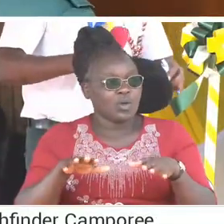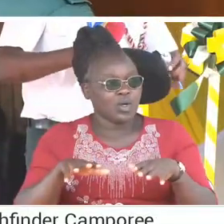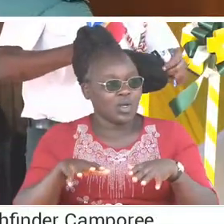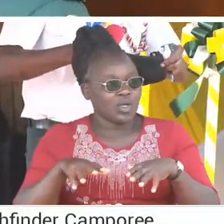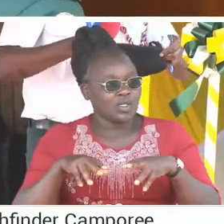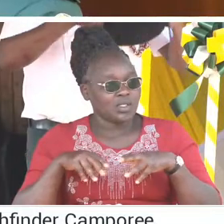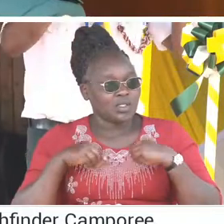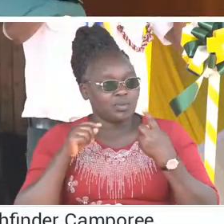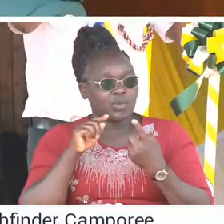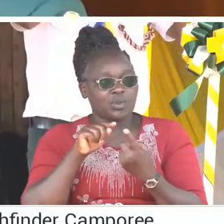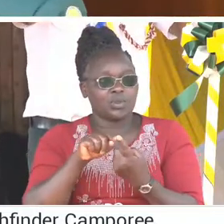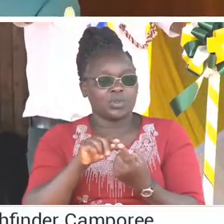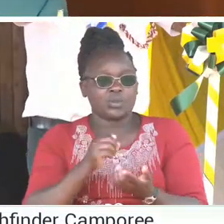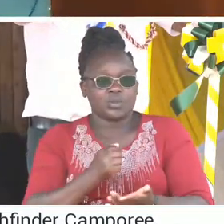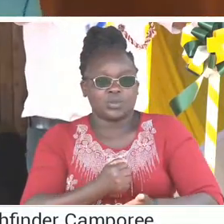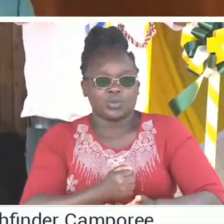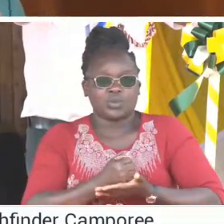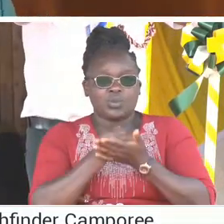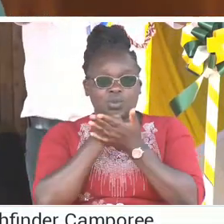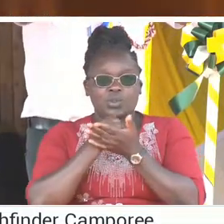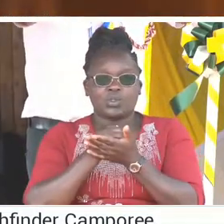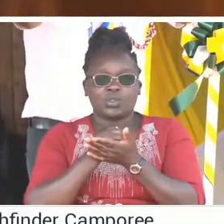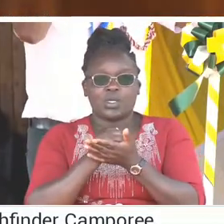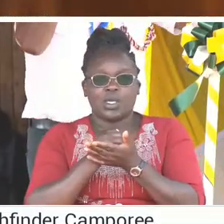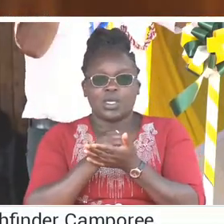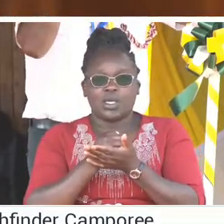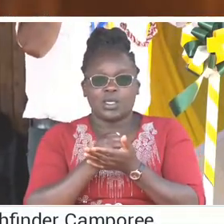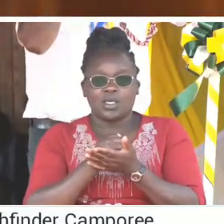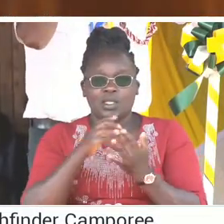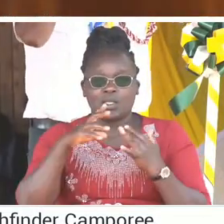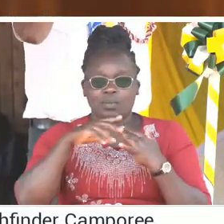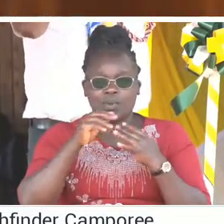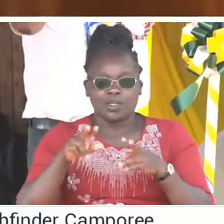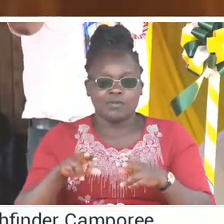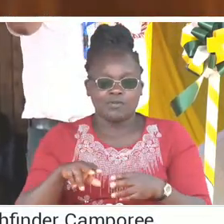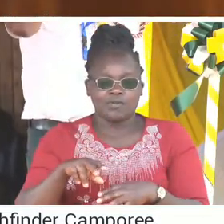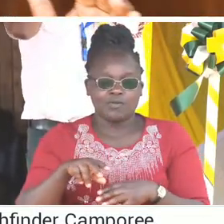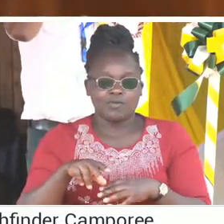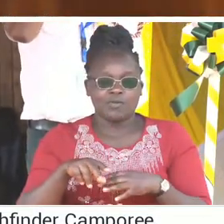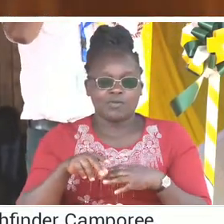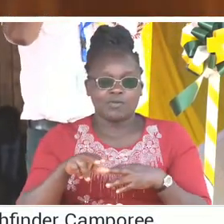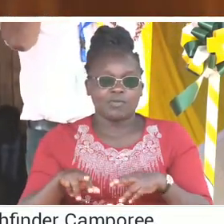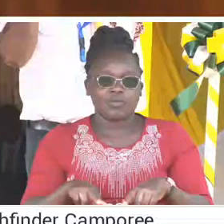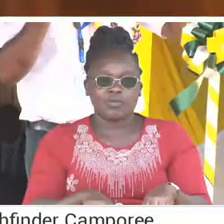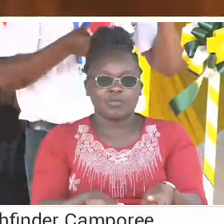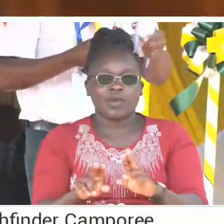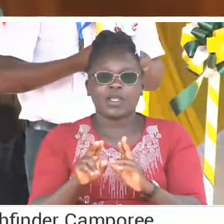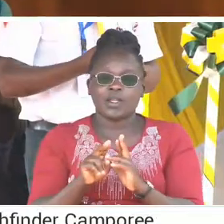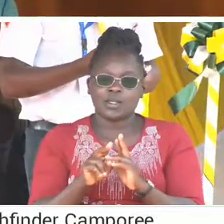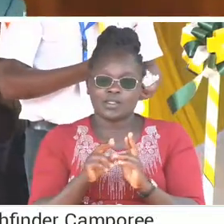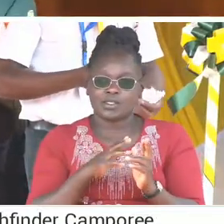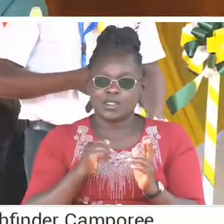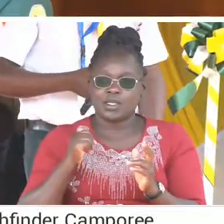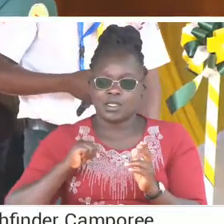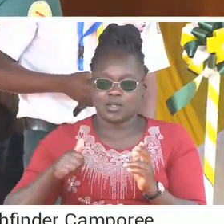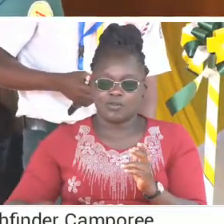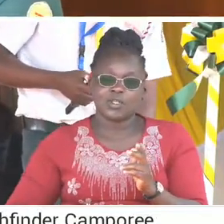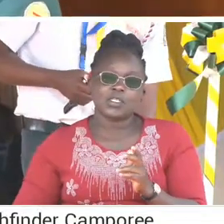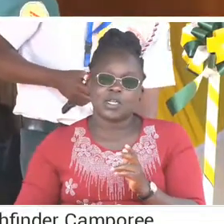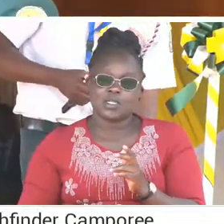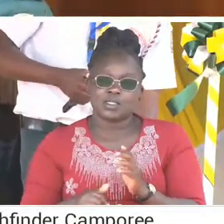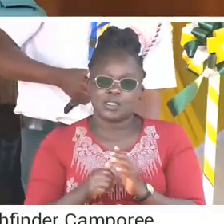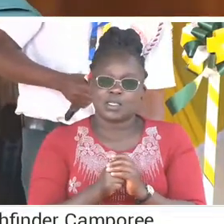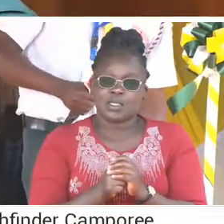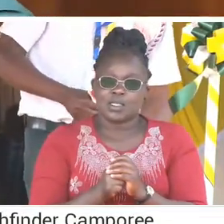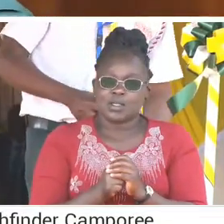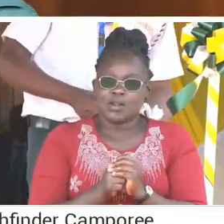sponsor Pathfinders na Adventurers hao wote na wamepata mafundisho mengi katika huku.